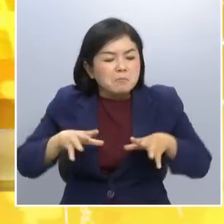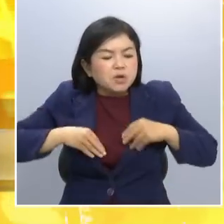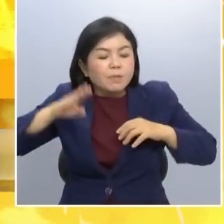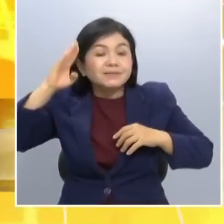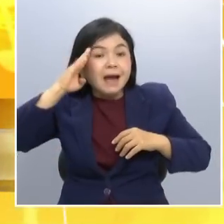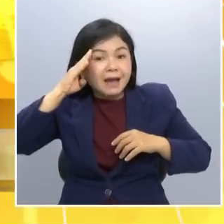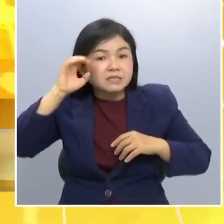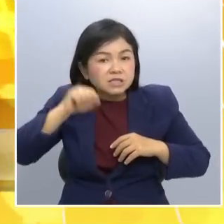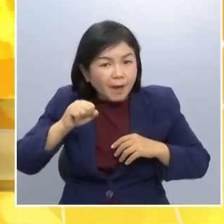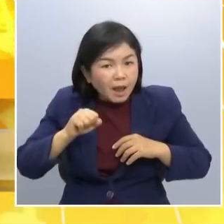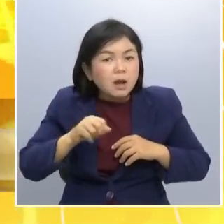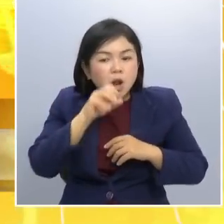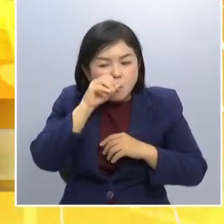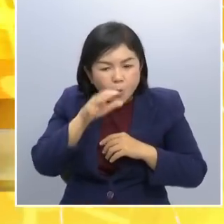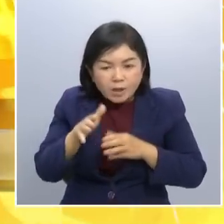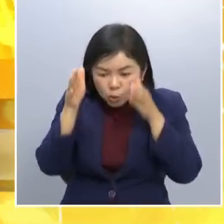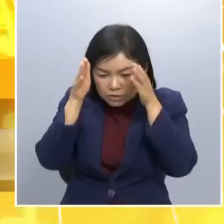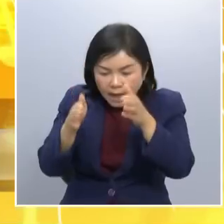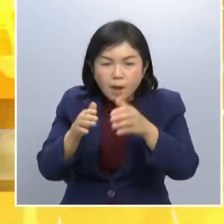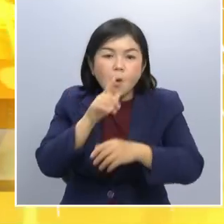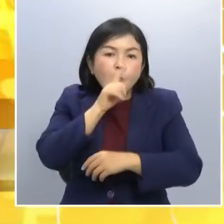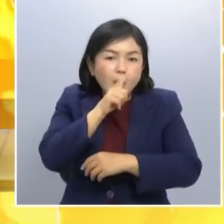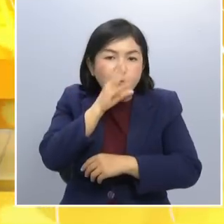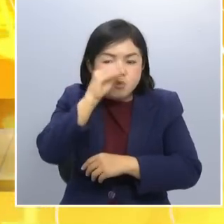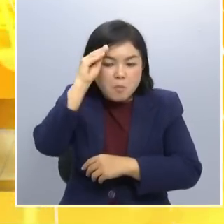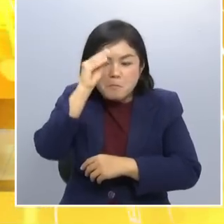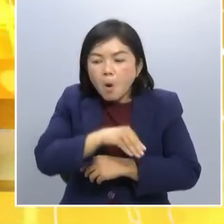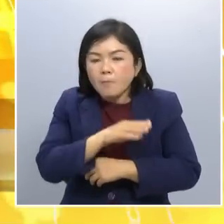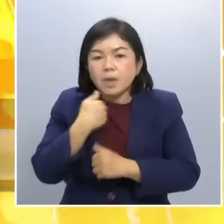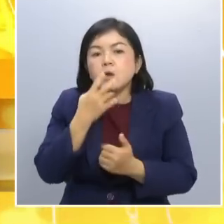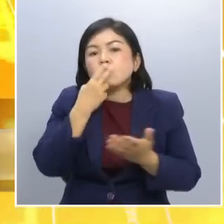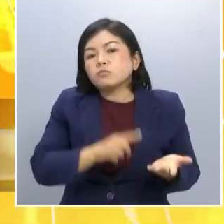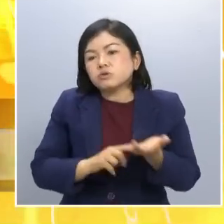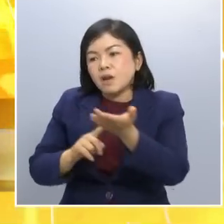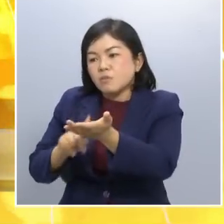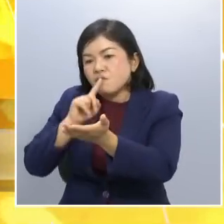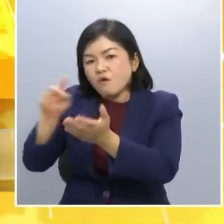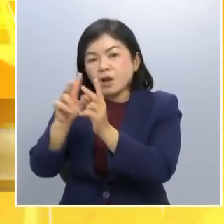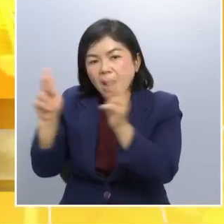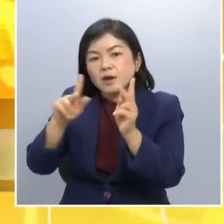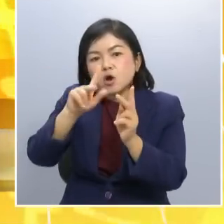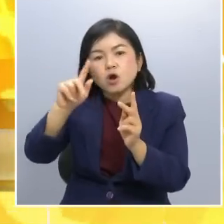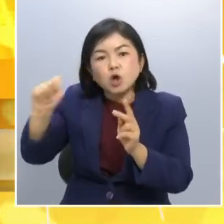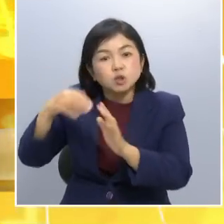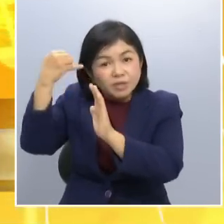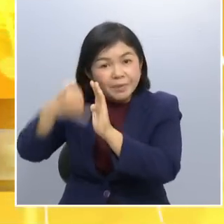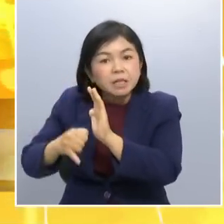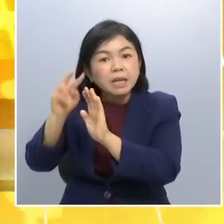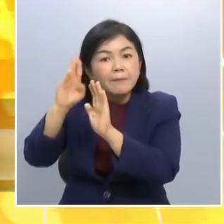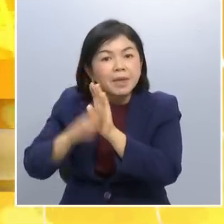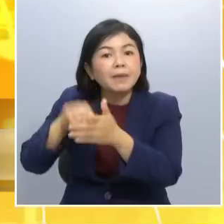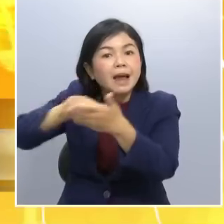แล้วก็ระบุว่าจงใจใส่ร้ายพูดเท็จก็เลยมายื่นกับกกตอ้างถึงขนาดว่าถ้าผิดเนี่ยโดน